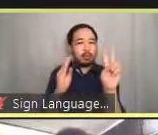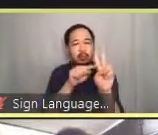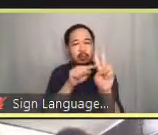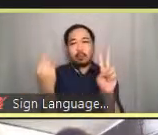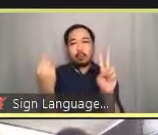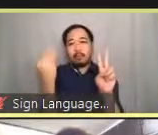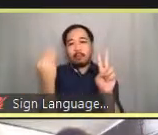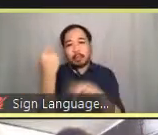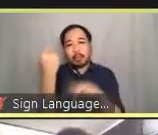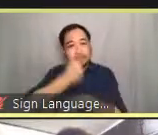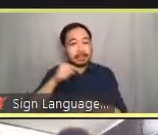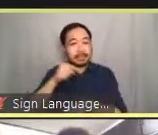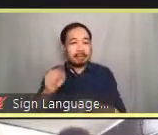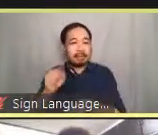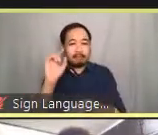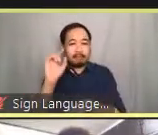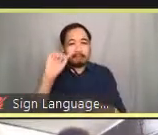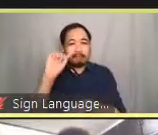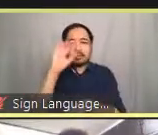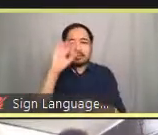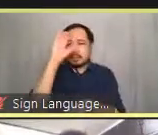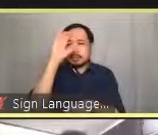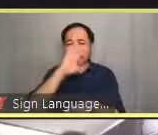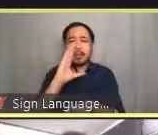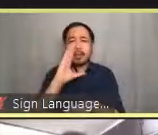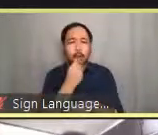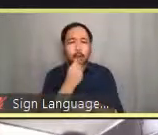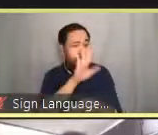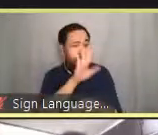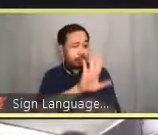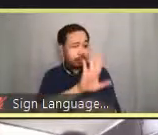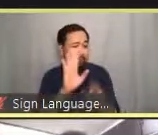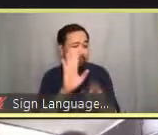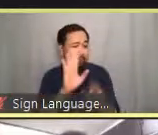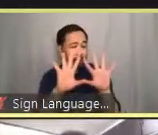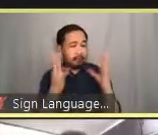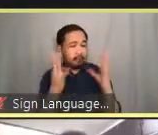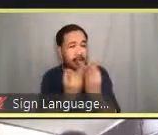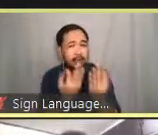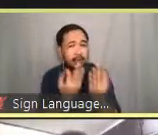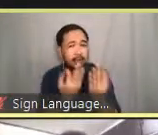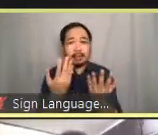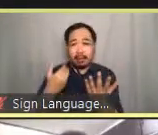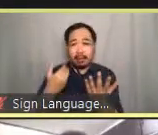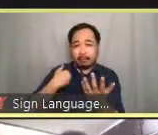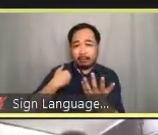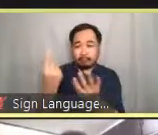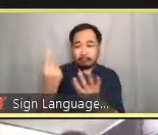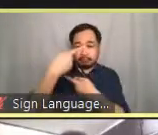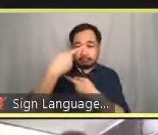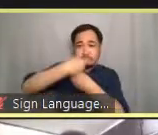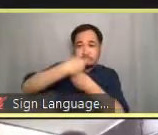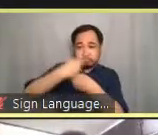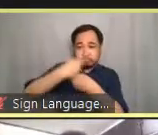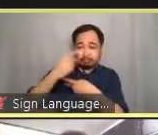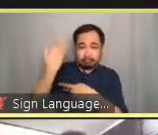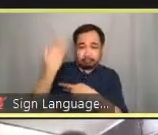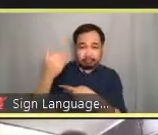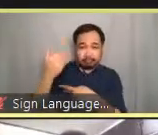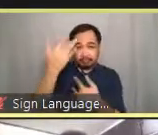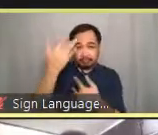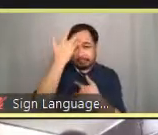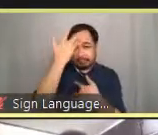unang sino-sino ba sa household? Meron bang nag-alaga kanya nung may sakit siya? Kung